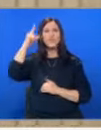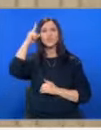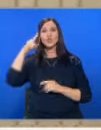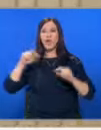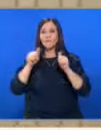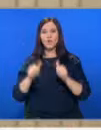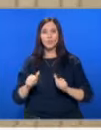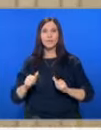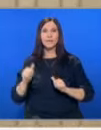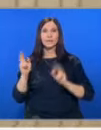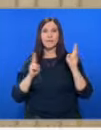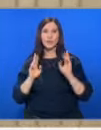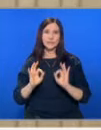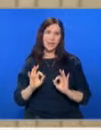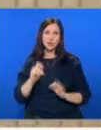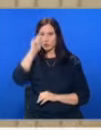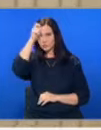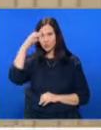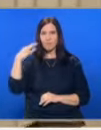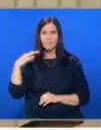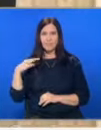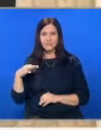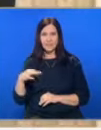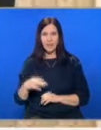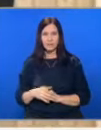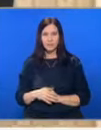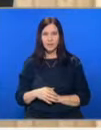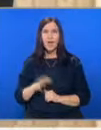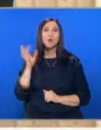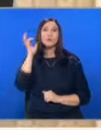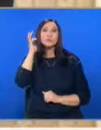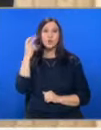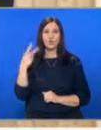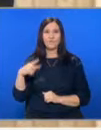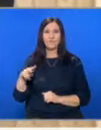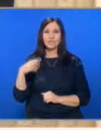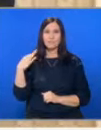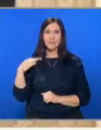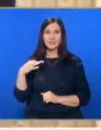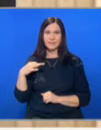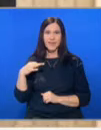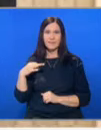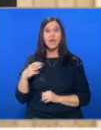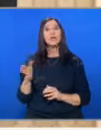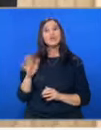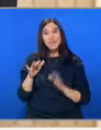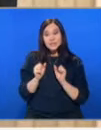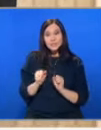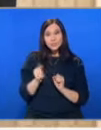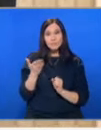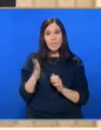демокрация. Така че, господин президент, госпожо вице-президент, ще задържим тази